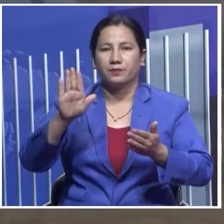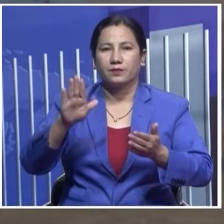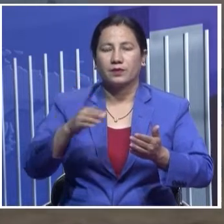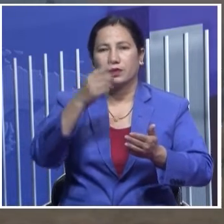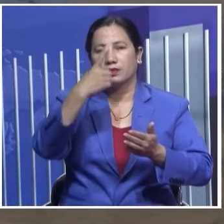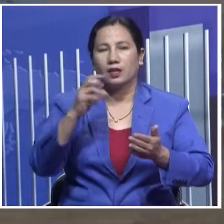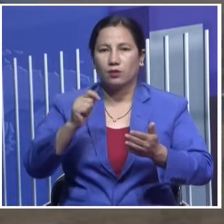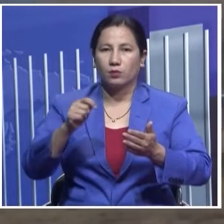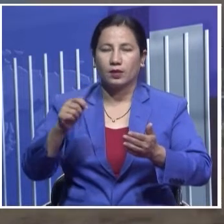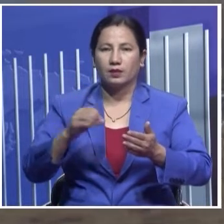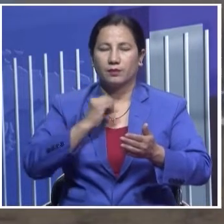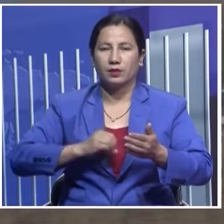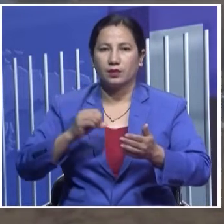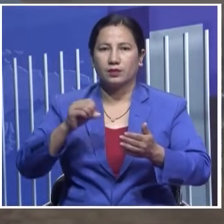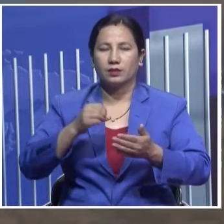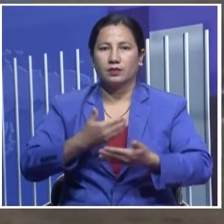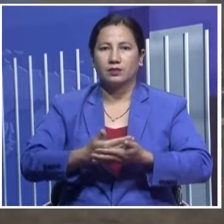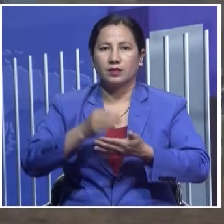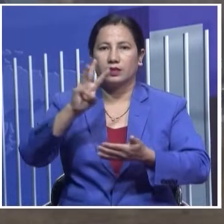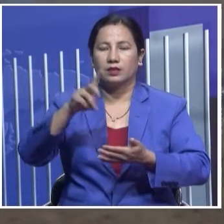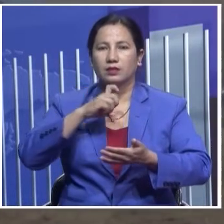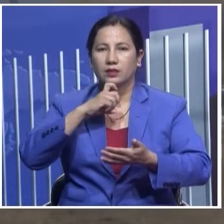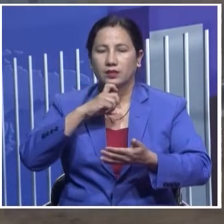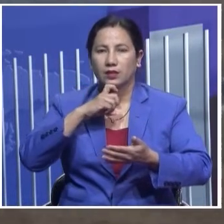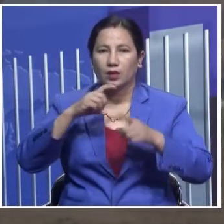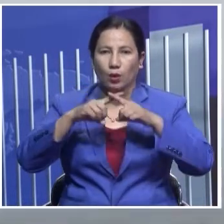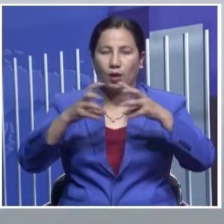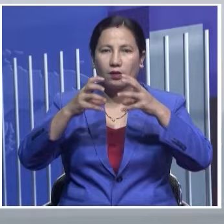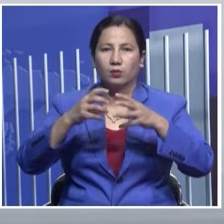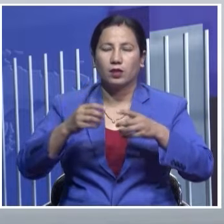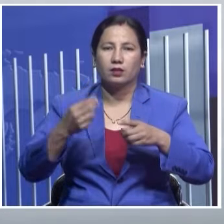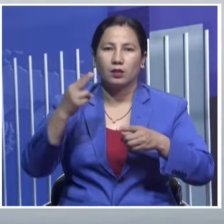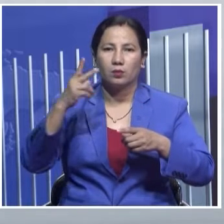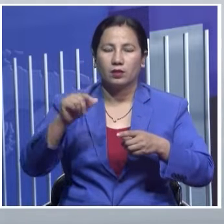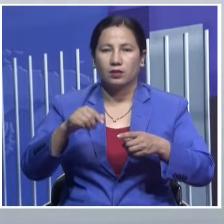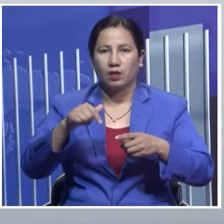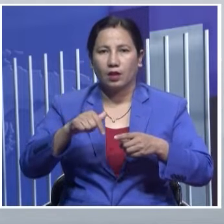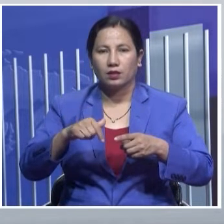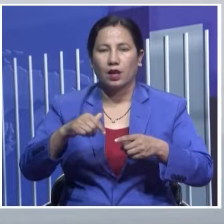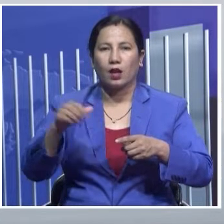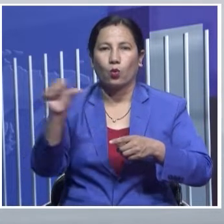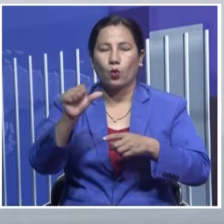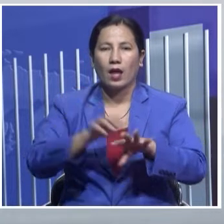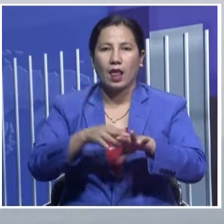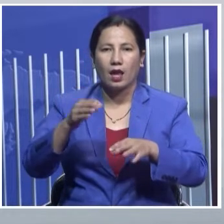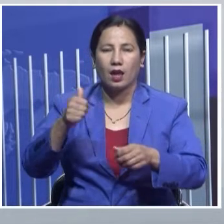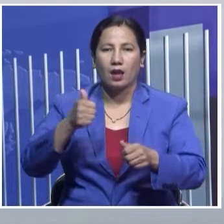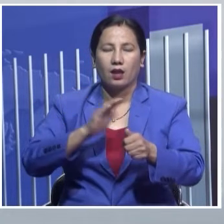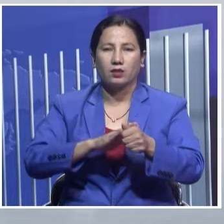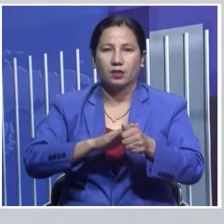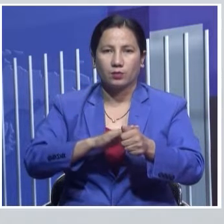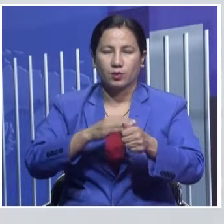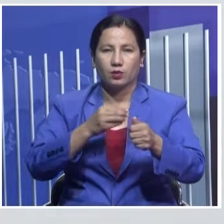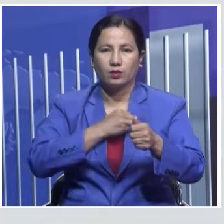लोकसरी गत जेठ 3 गते खाना पकाइरहेका बेला चुलोमा परेर जल्नु भएको थियो। लगत्तै लोकसरीलाई अछामको बयलपाटा